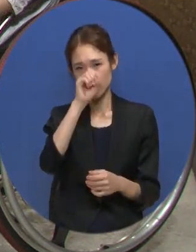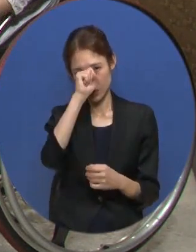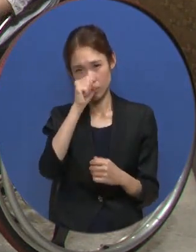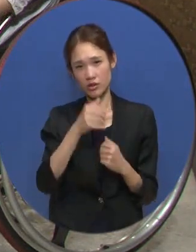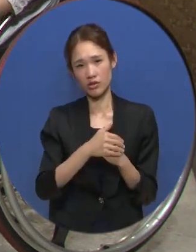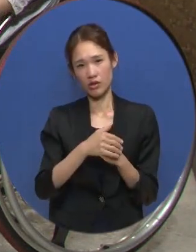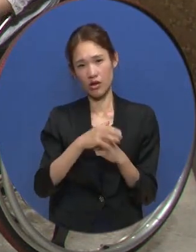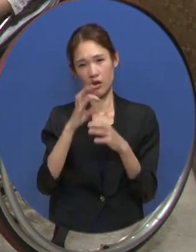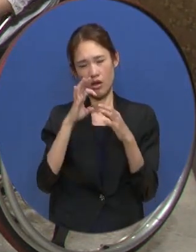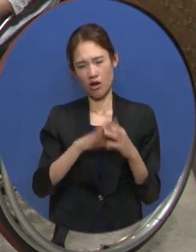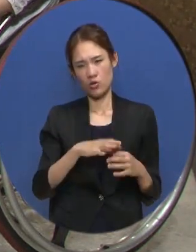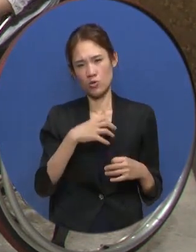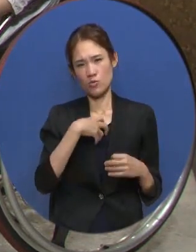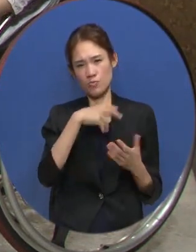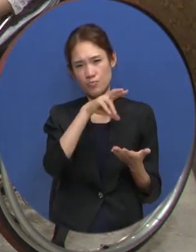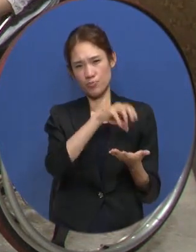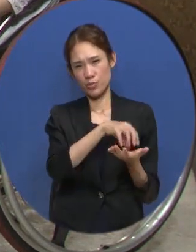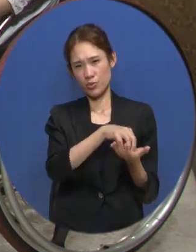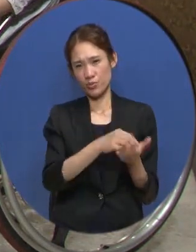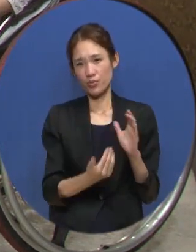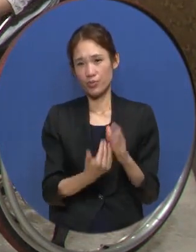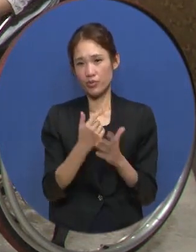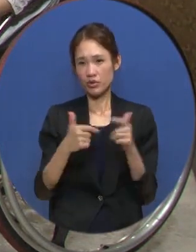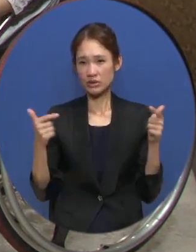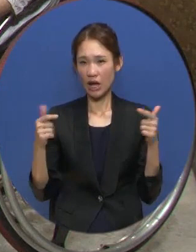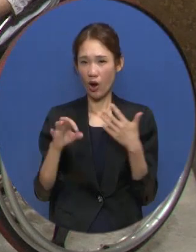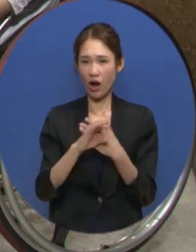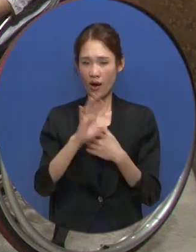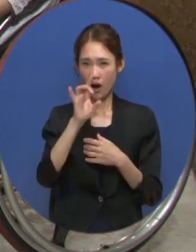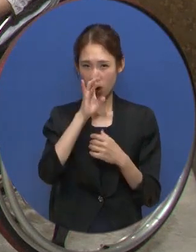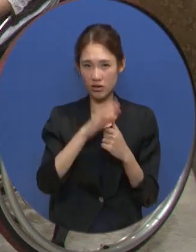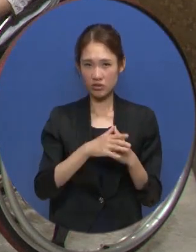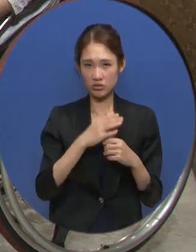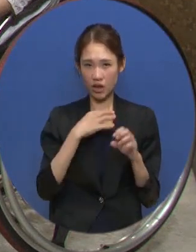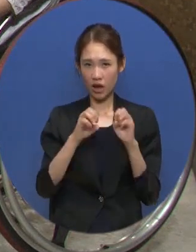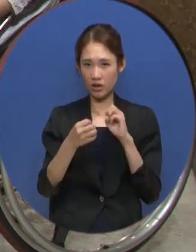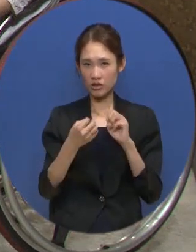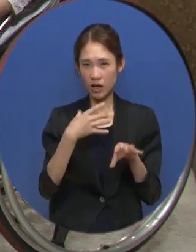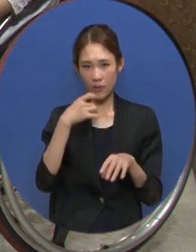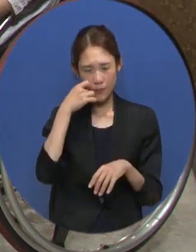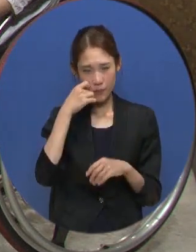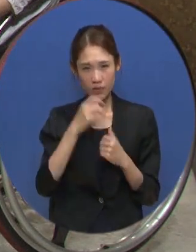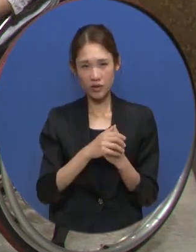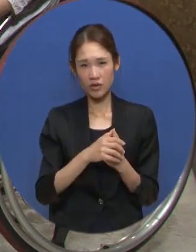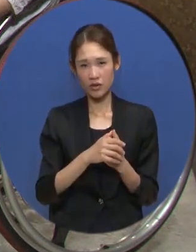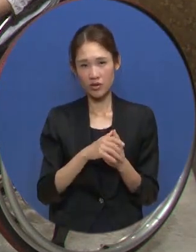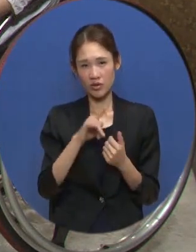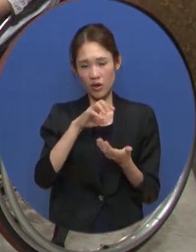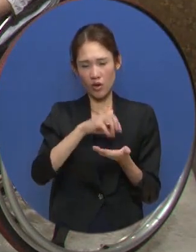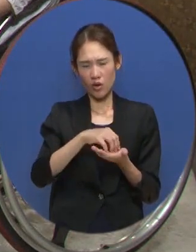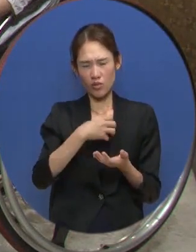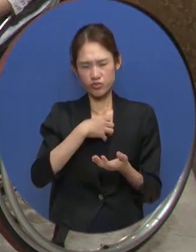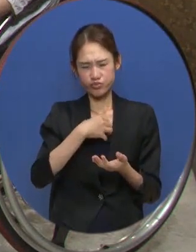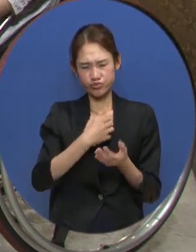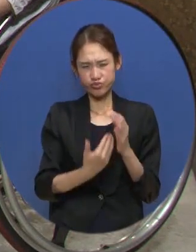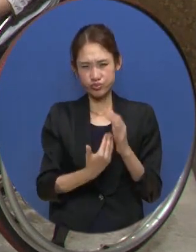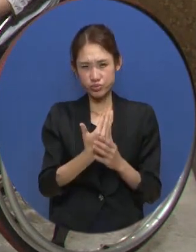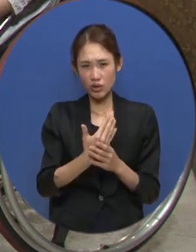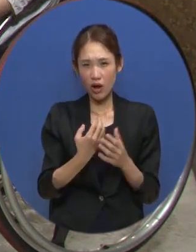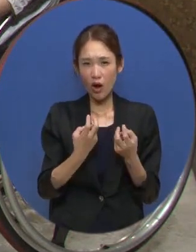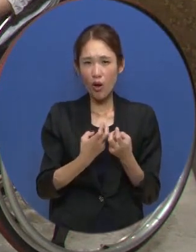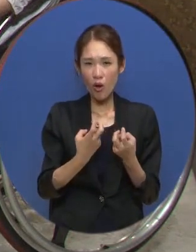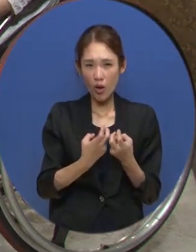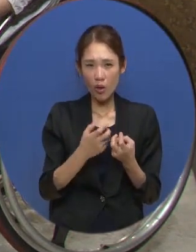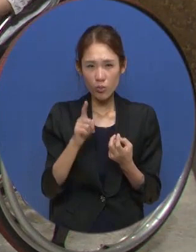계속 커가면 안 되니까. 네. 그러면은 저희가 하는 거는 저희가 대응은 못하지만은 이 위기가 언제 발생을 했고 이게 지금